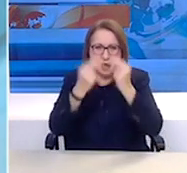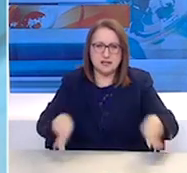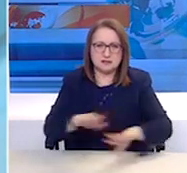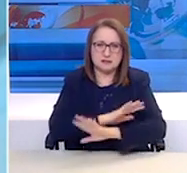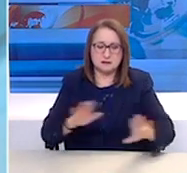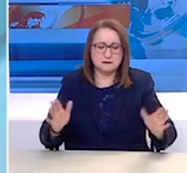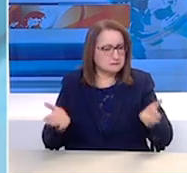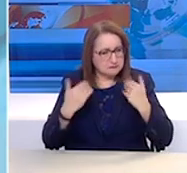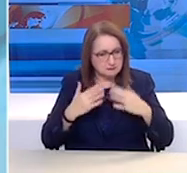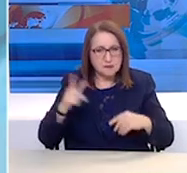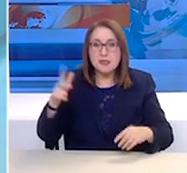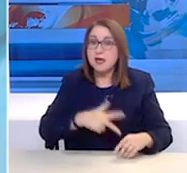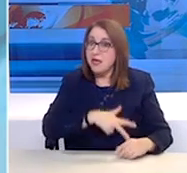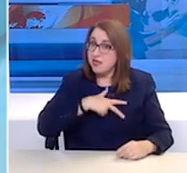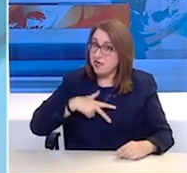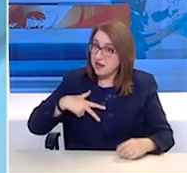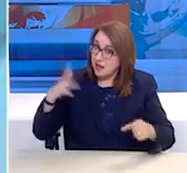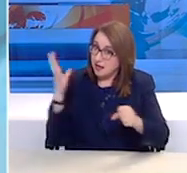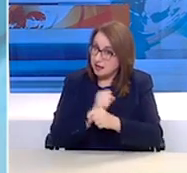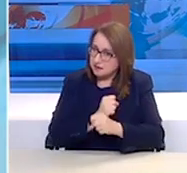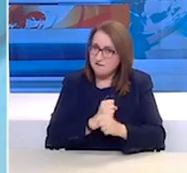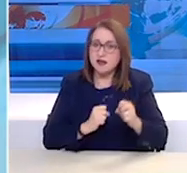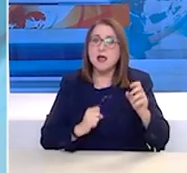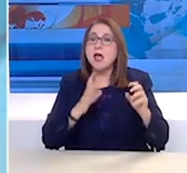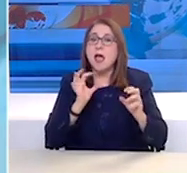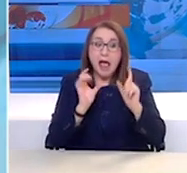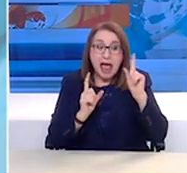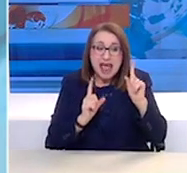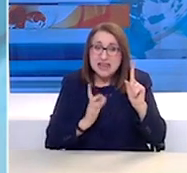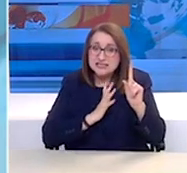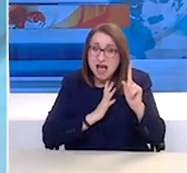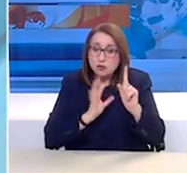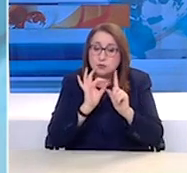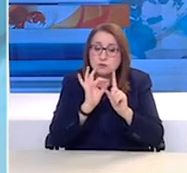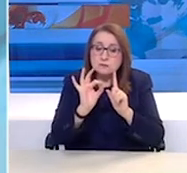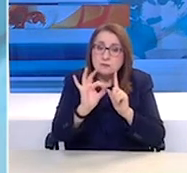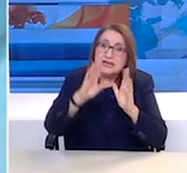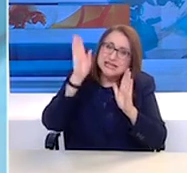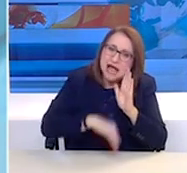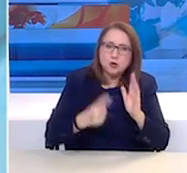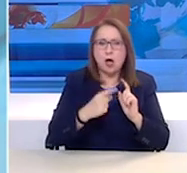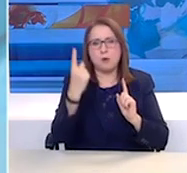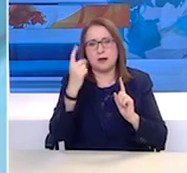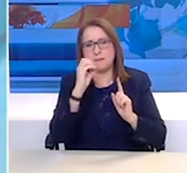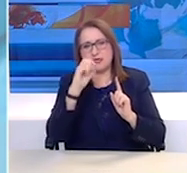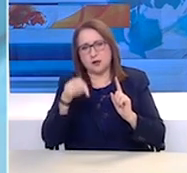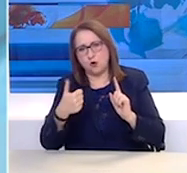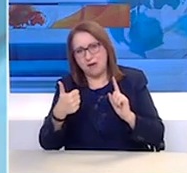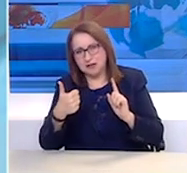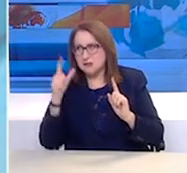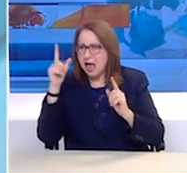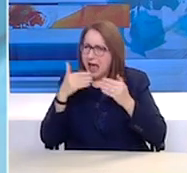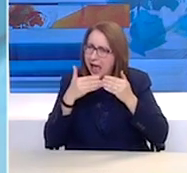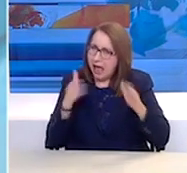το ρο 0, όπως σας είπα χτες, κάτω από το 1 στο 0,6, ανοίγουν σταδιακά τα σχολεία και ειδικά αυτά που φιλοξενούν μικρότερα